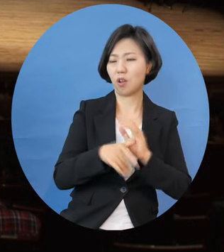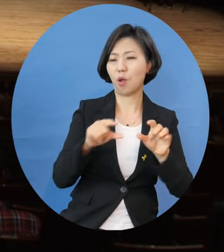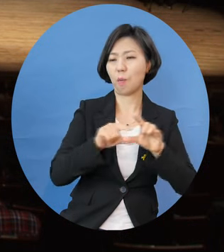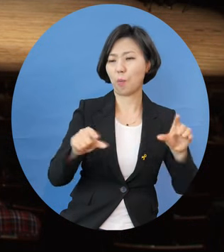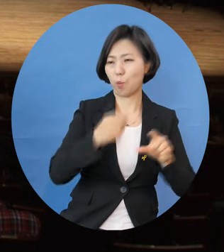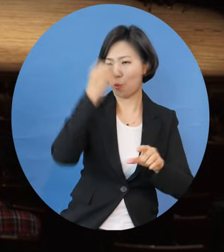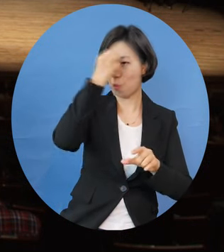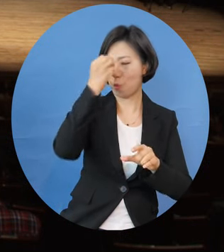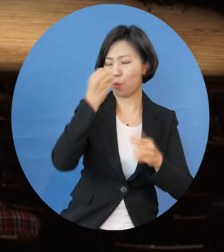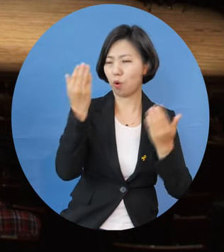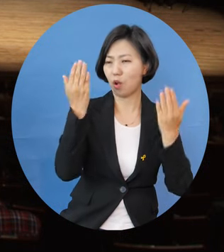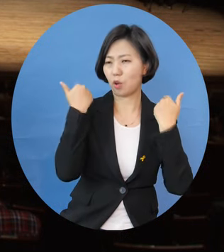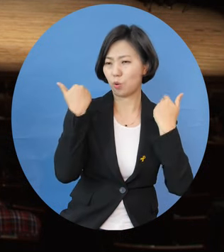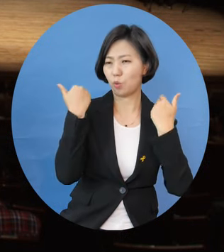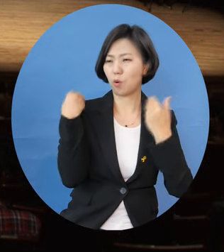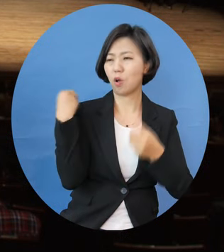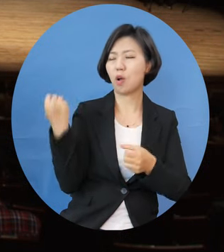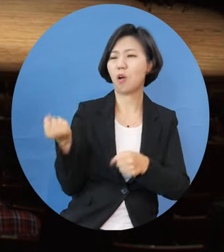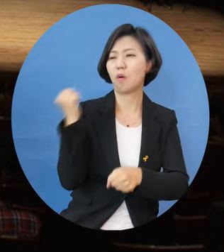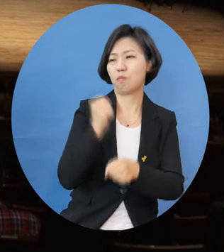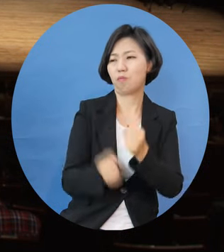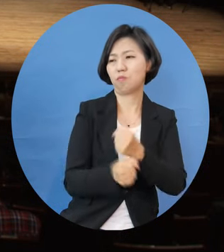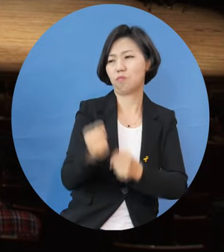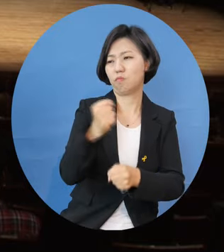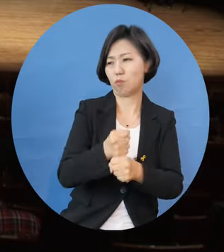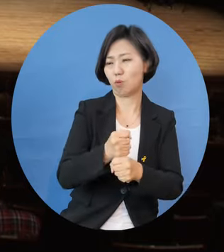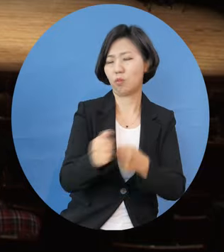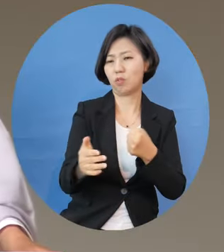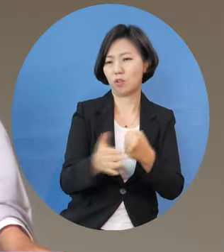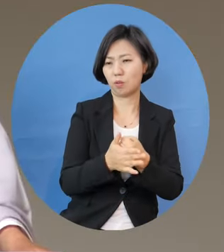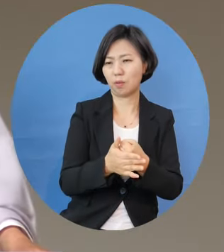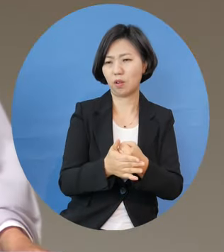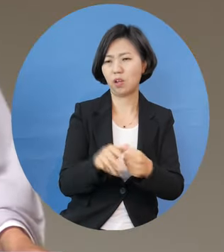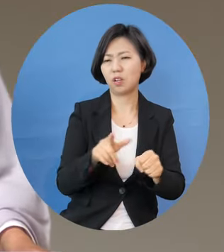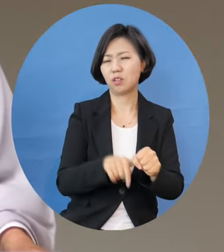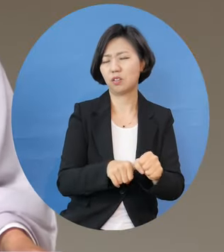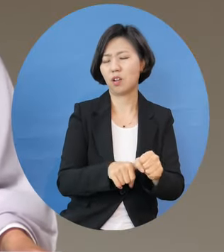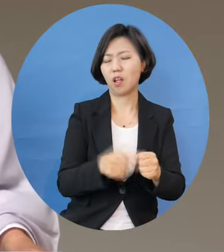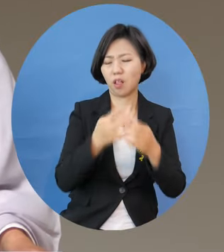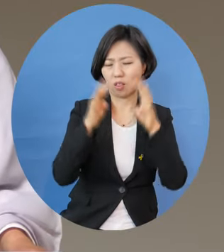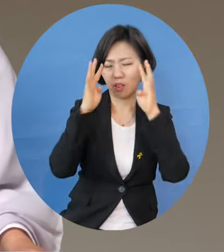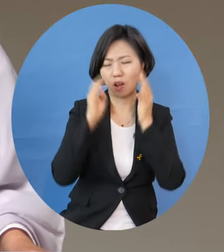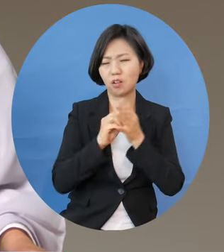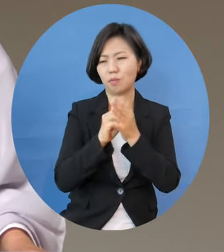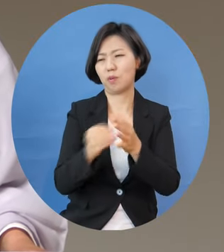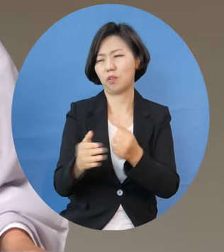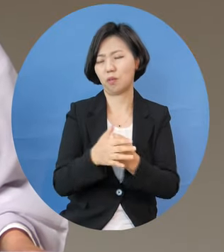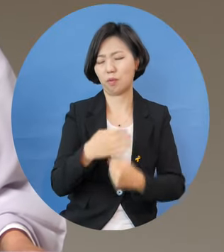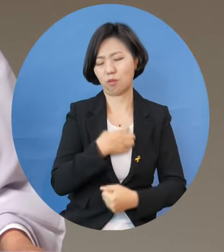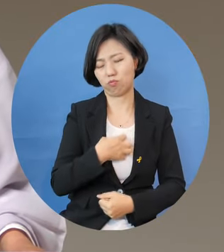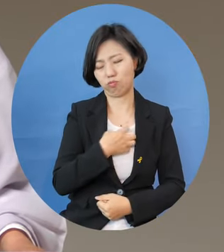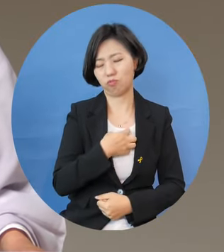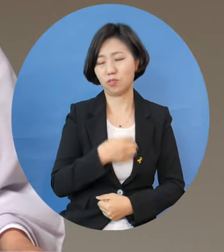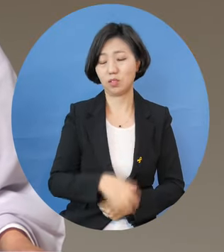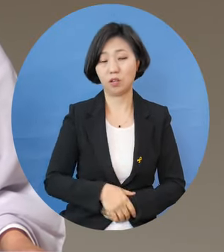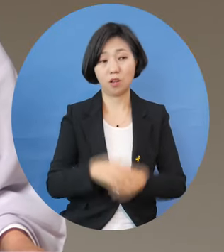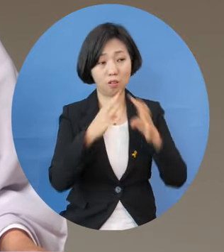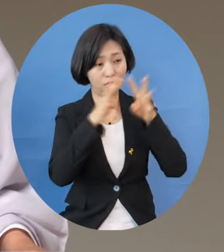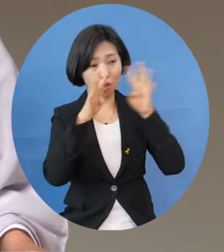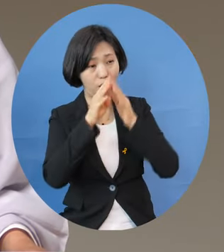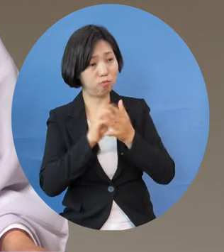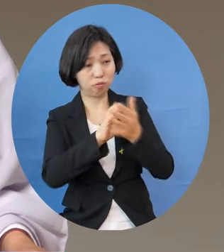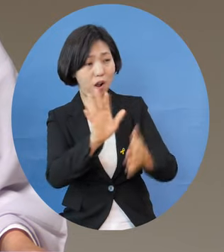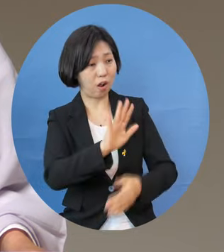대학을 준비를 해야 되는 시간이 이제 걱정이 대학 안 가면 되잖아 뭐. 근데 그건 뭐 걱정이에요?